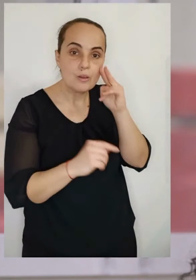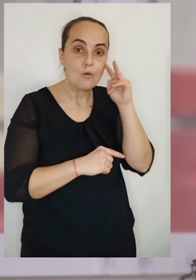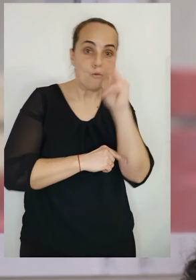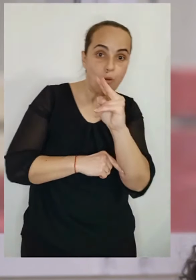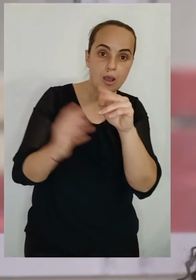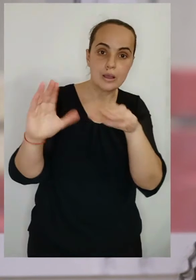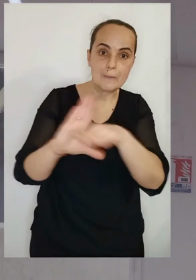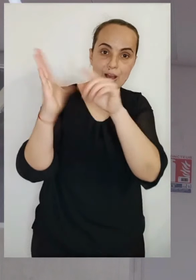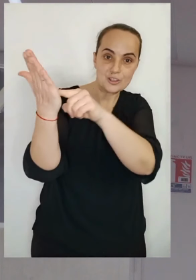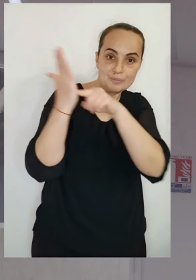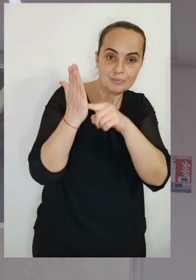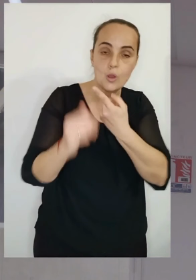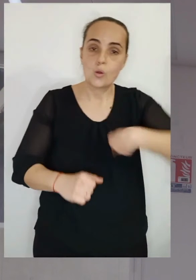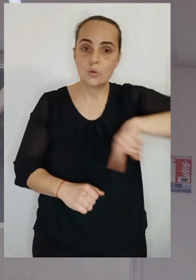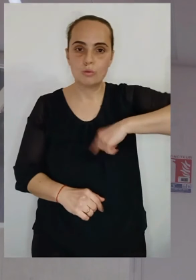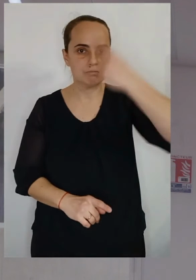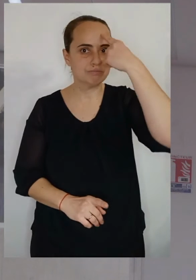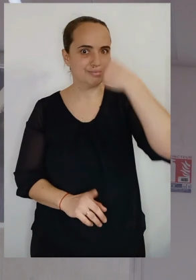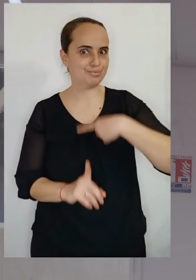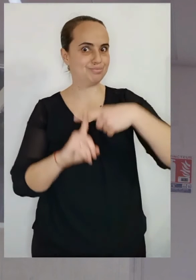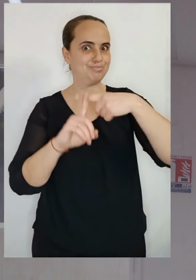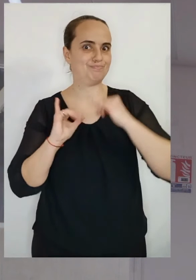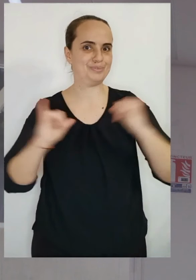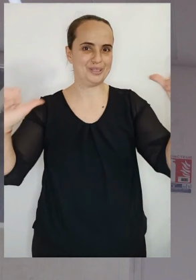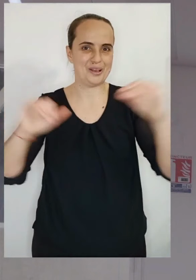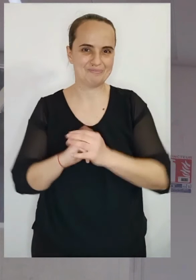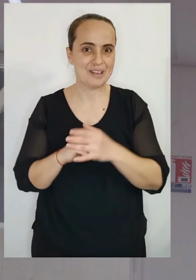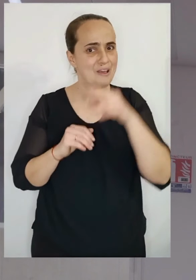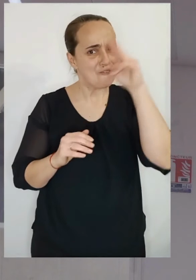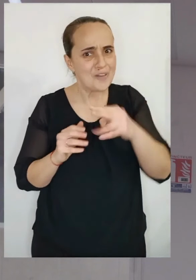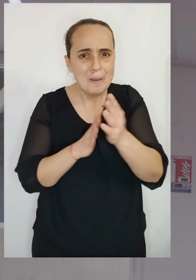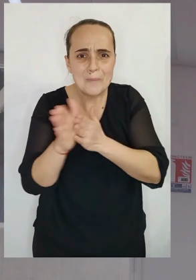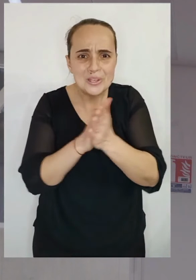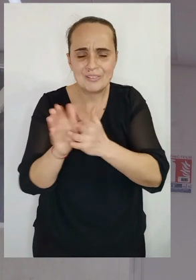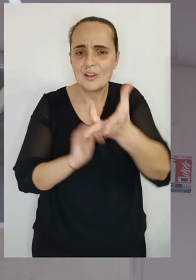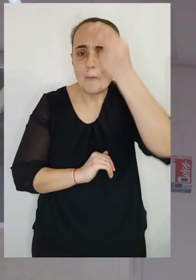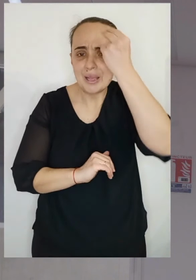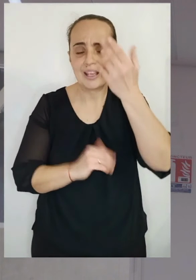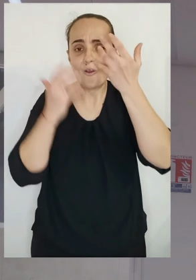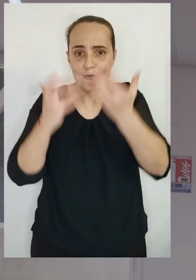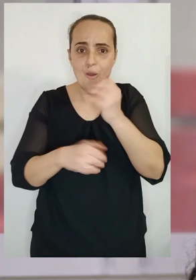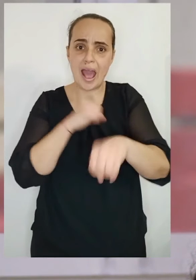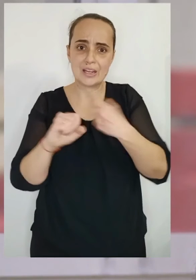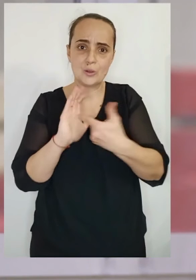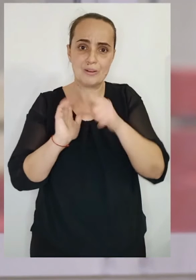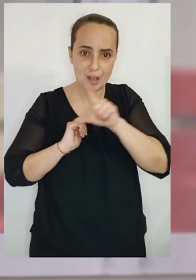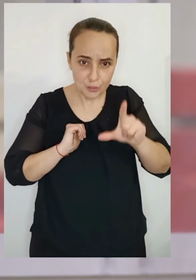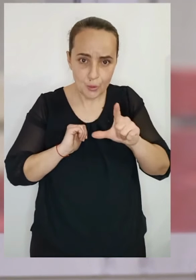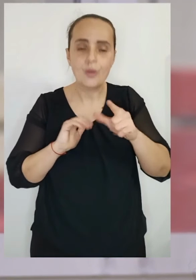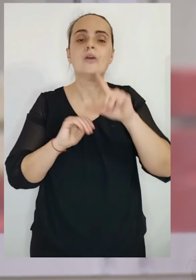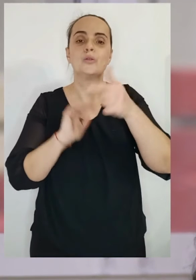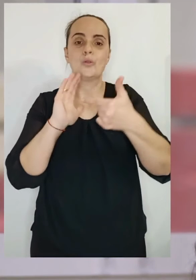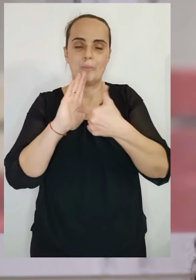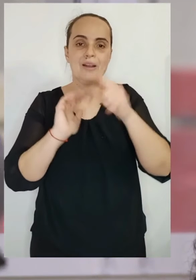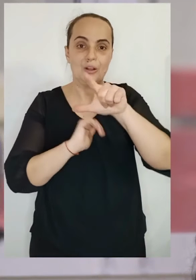c'est pour ça que nous, on est très optimistes, et vous l'avez compris, et très motivés, surtout pour bien réussir notre année 2022, notre